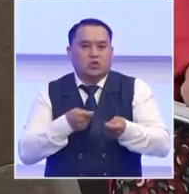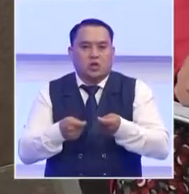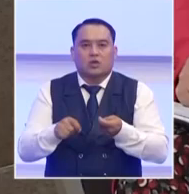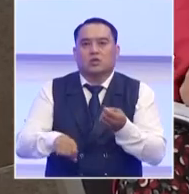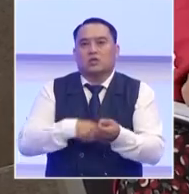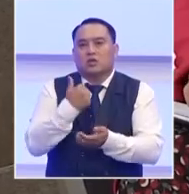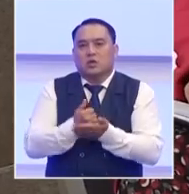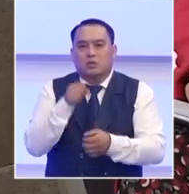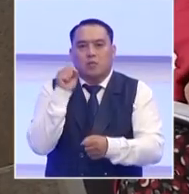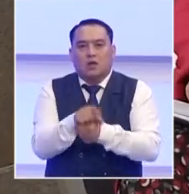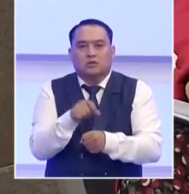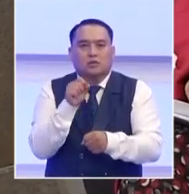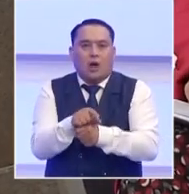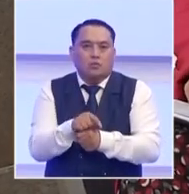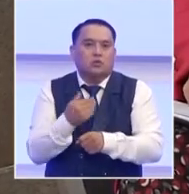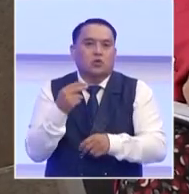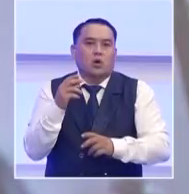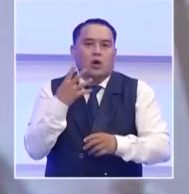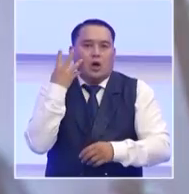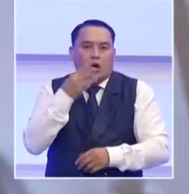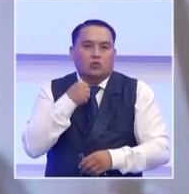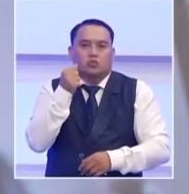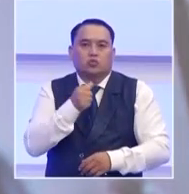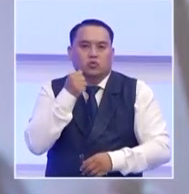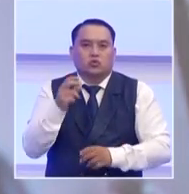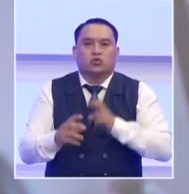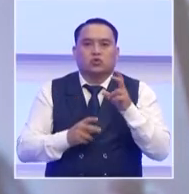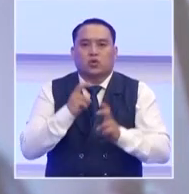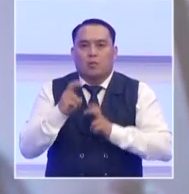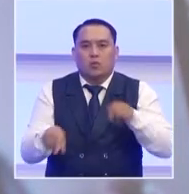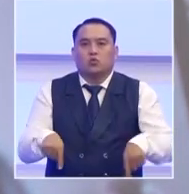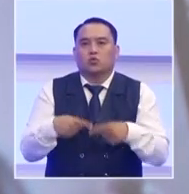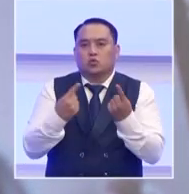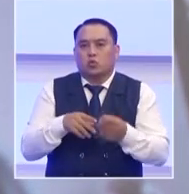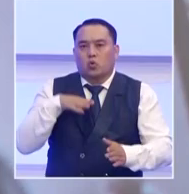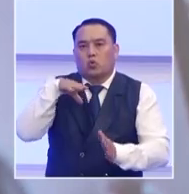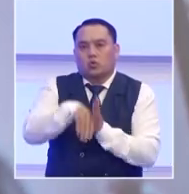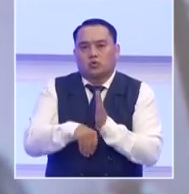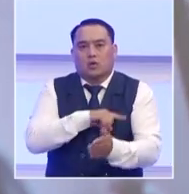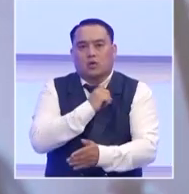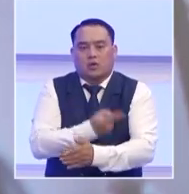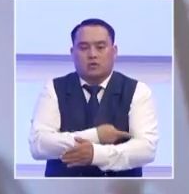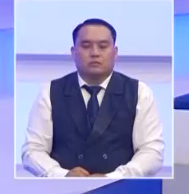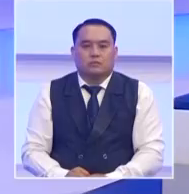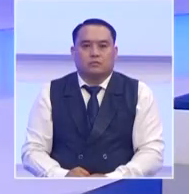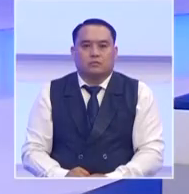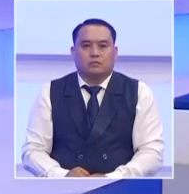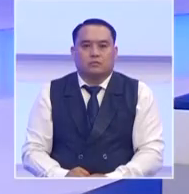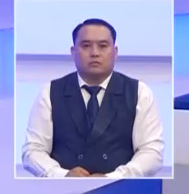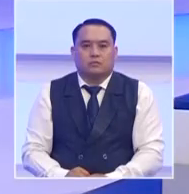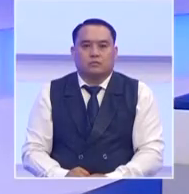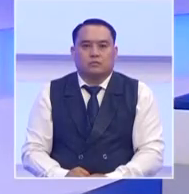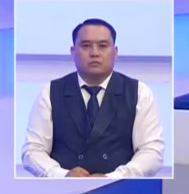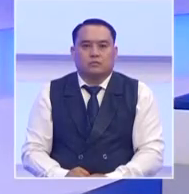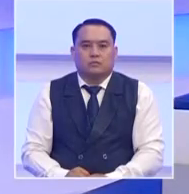Елбасы тапсырмасына сәйкес аймақта қызылша өндірісін жаңғырту ісінде айрықша үлес қосқан азамат.